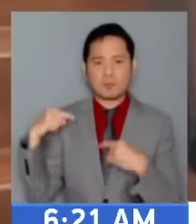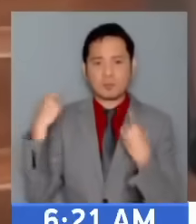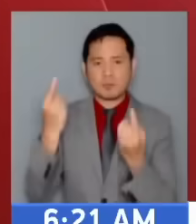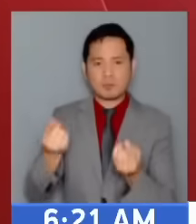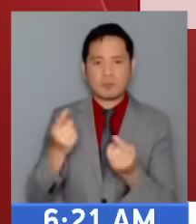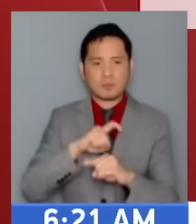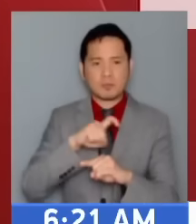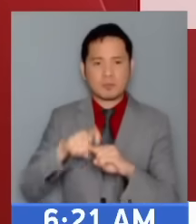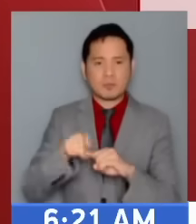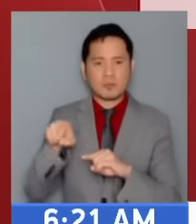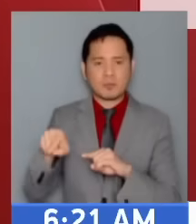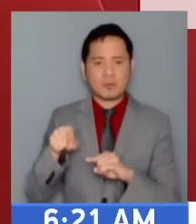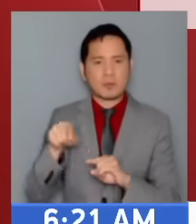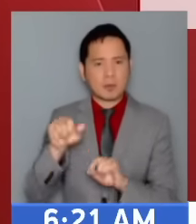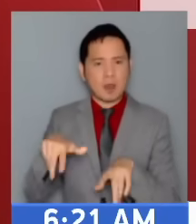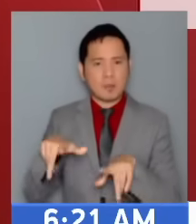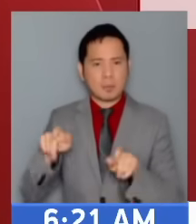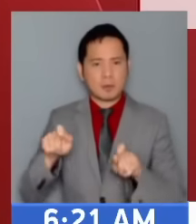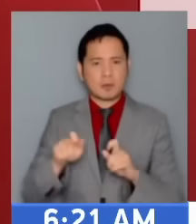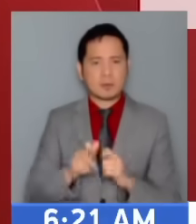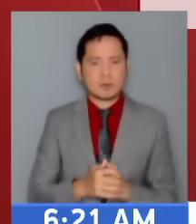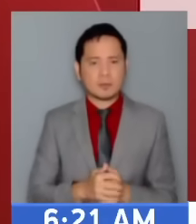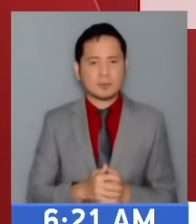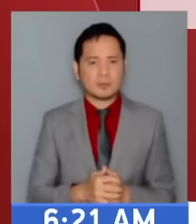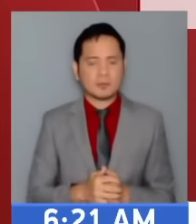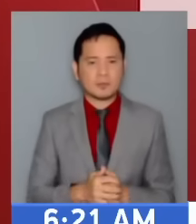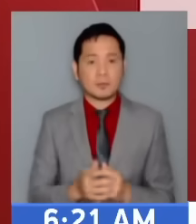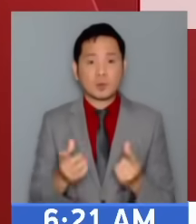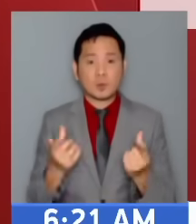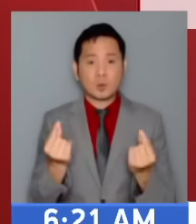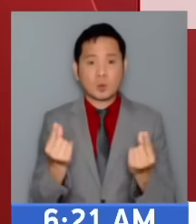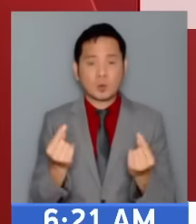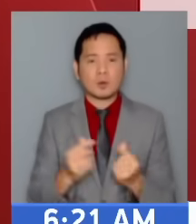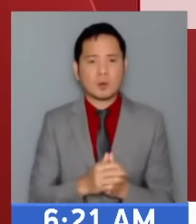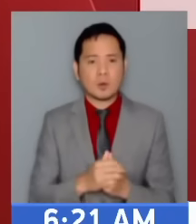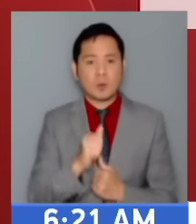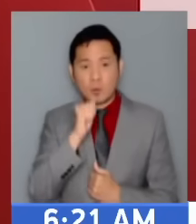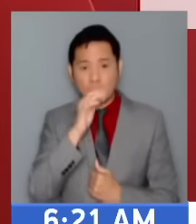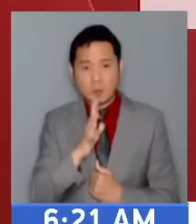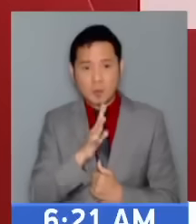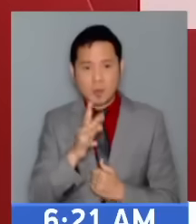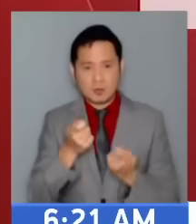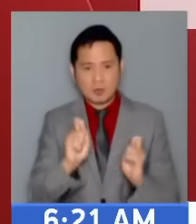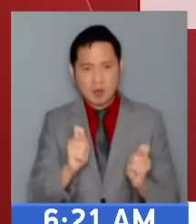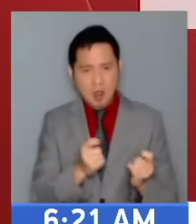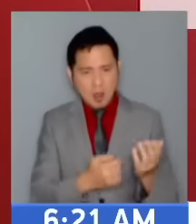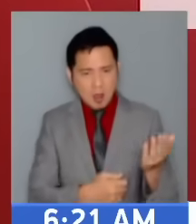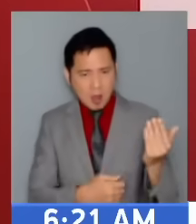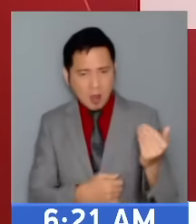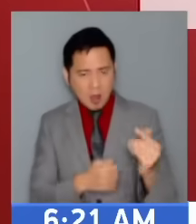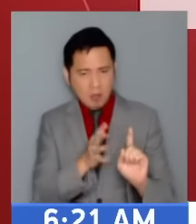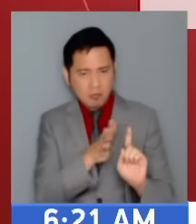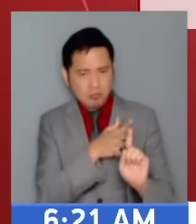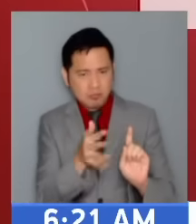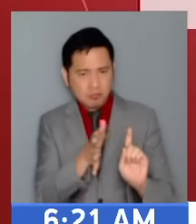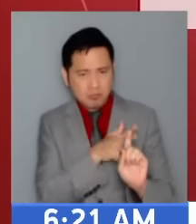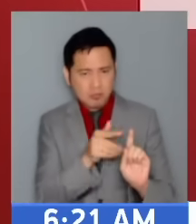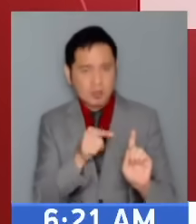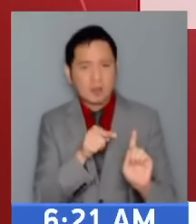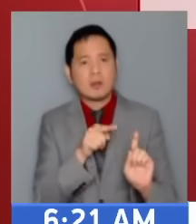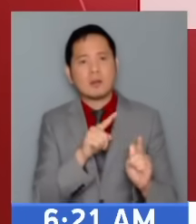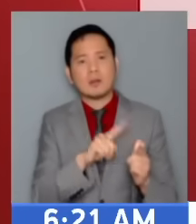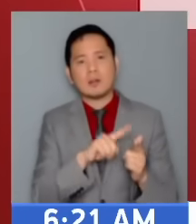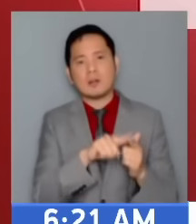modus sin naiibig nila yung client sa babae and then kapag nandoon na ayw magse-send na ng